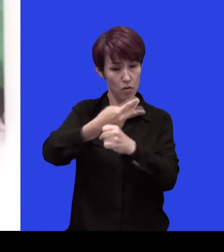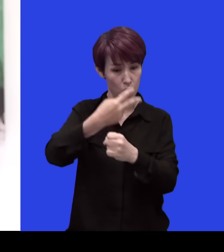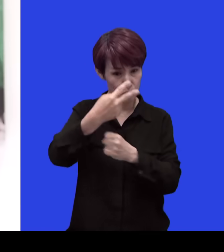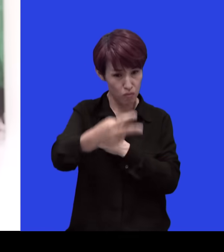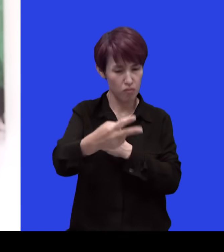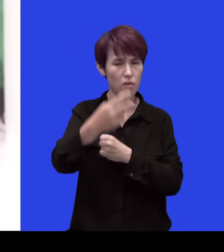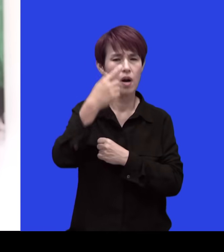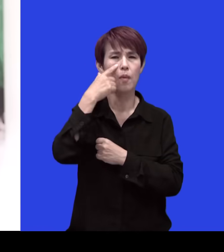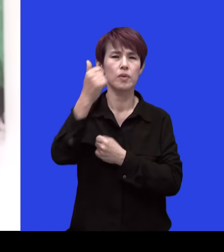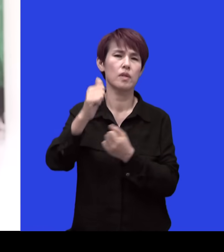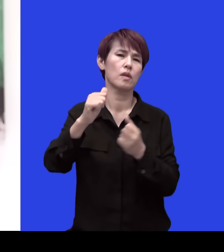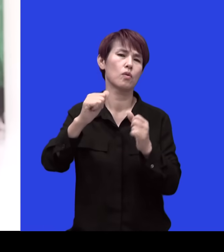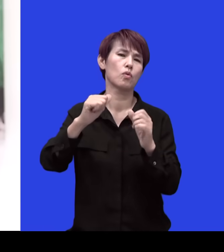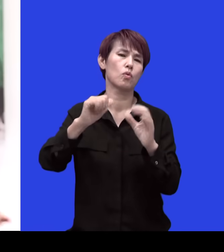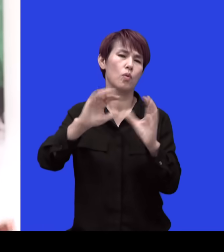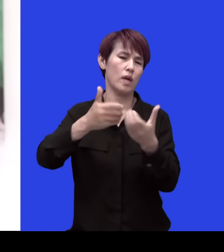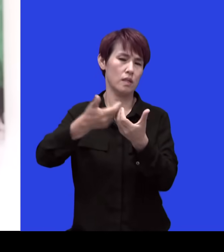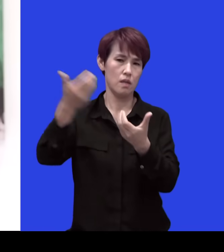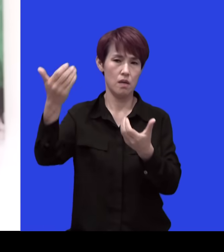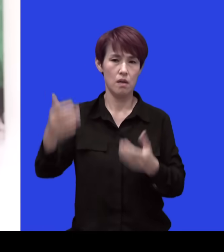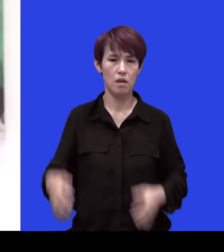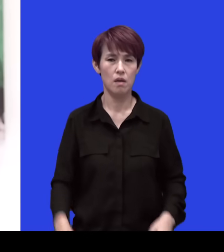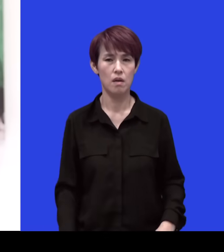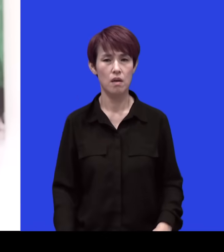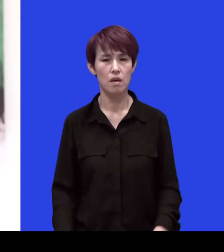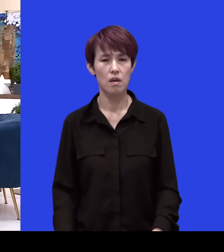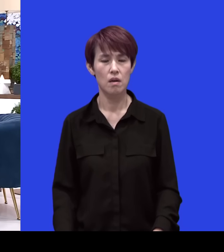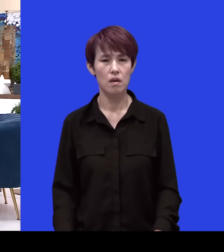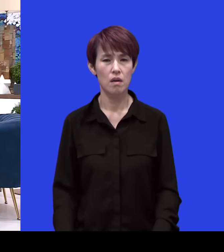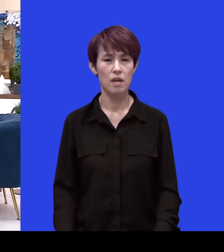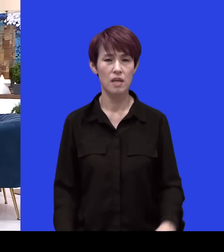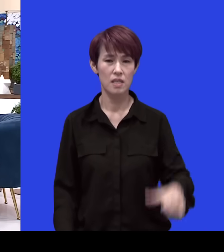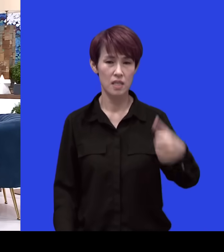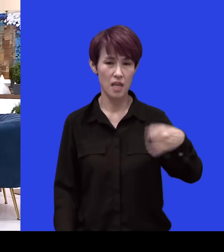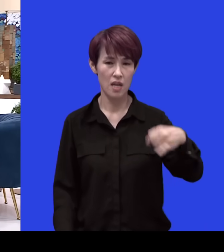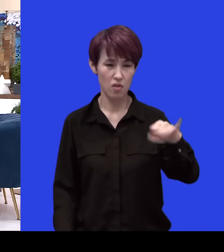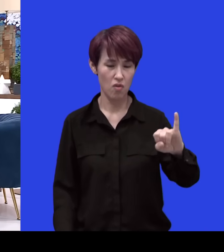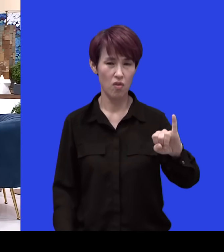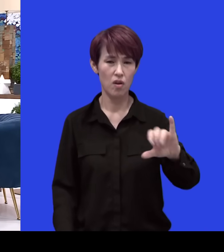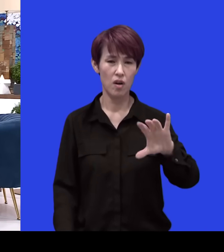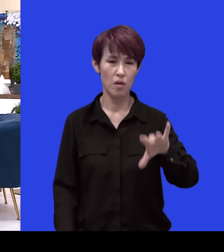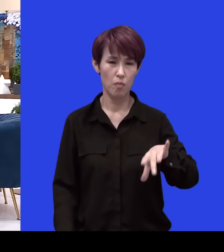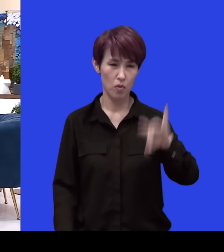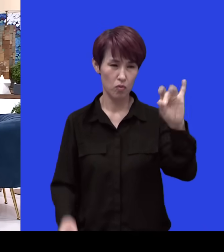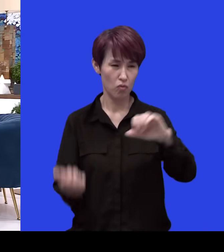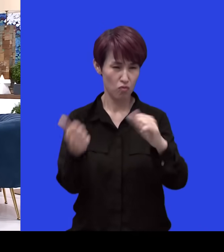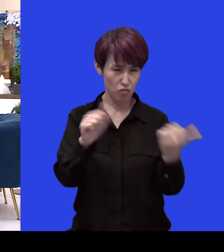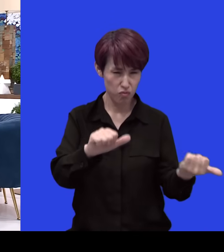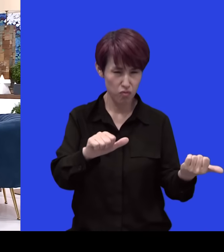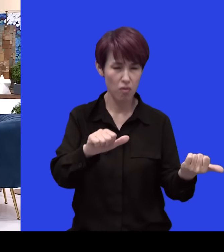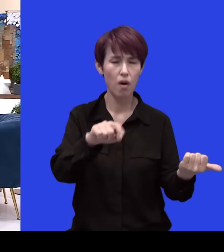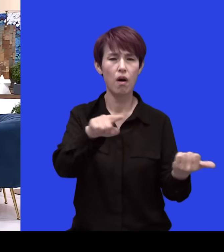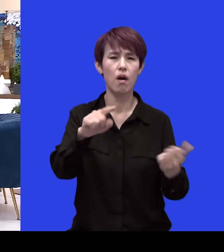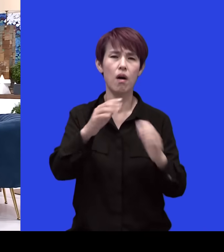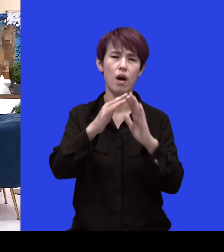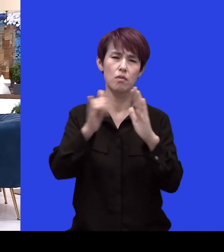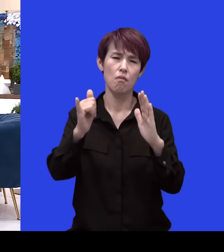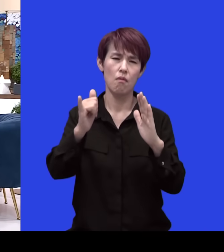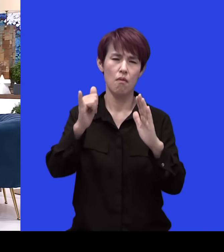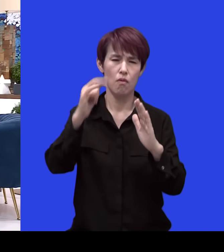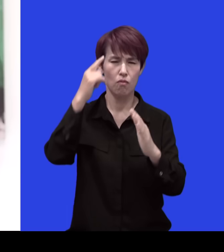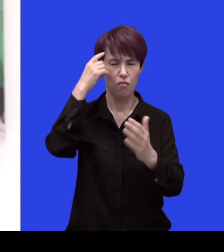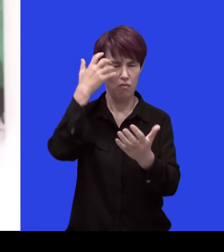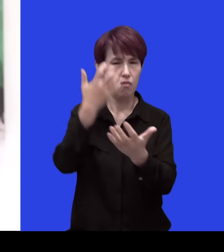내가 이게 자식을 보내는 게 이렇게까지 그럼요. 그냥 풍지박산이 나더라고요. 그리고 회복이 안 되셔서 돌아가시고